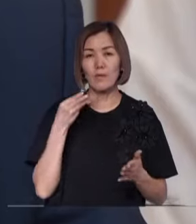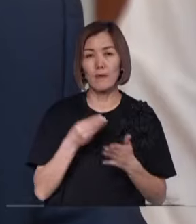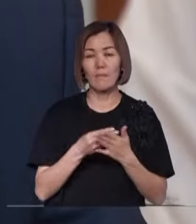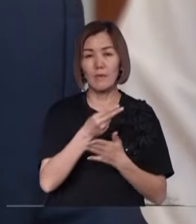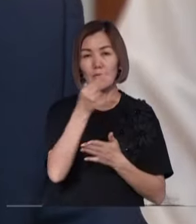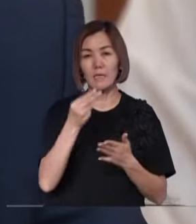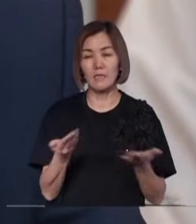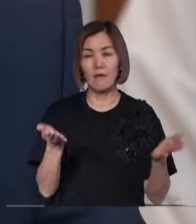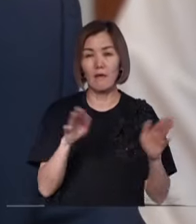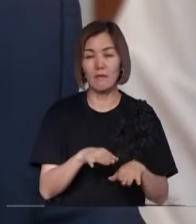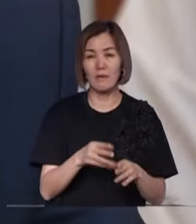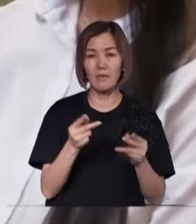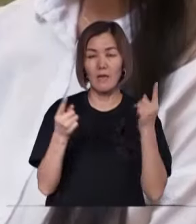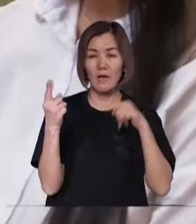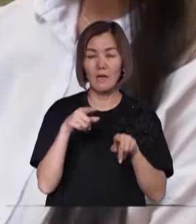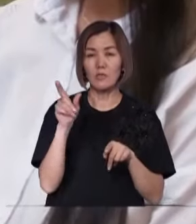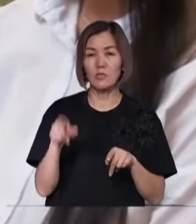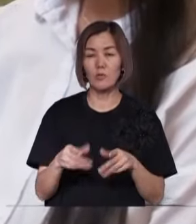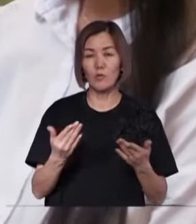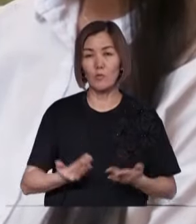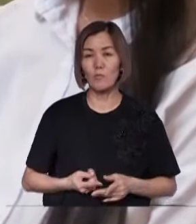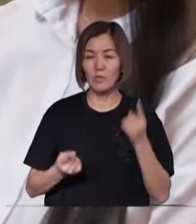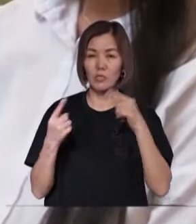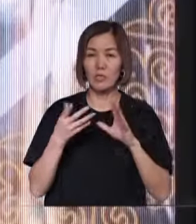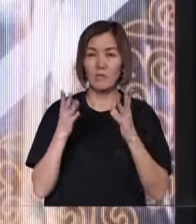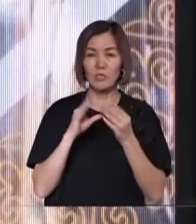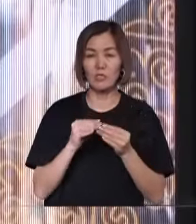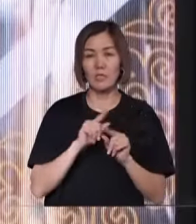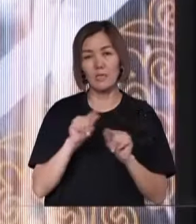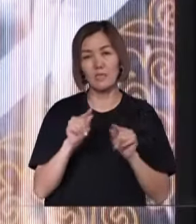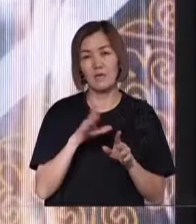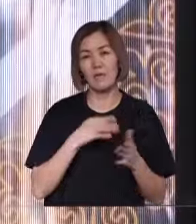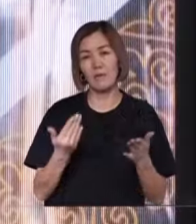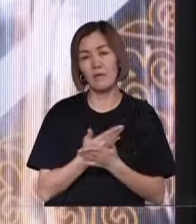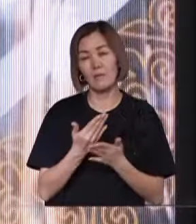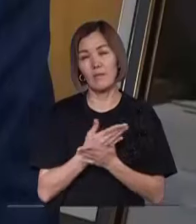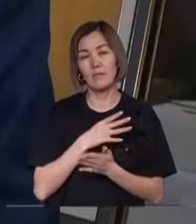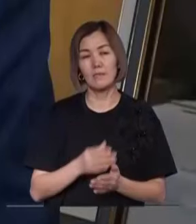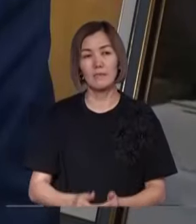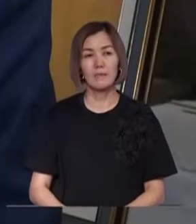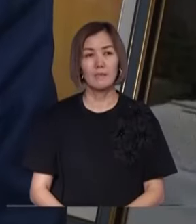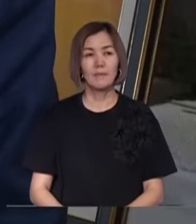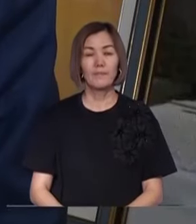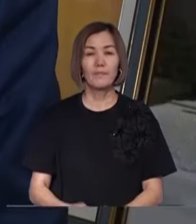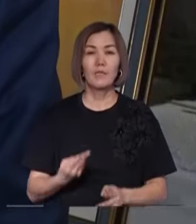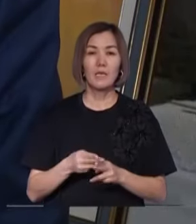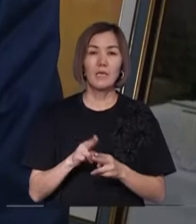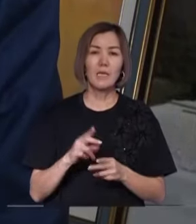картина қалдырған аңыз тұлғаның өмірі мен шығармашылығы жайлы кеңінен әңгіме қозғады. Ең